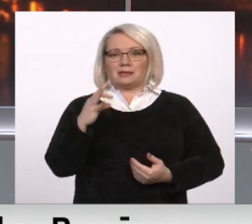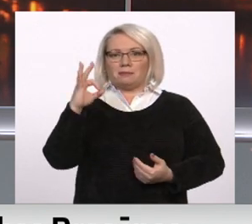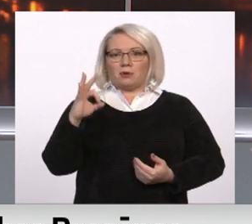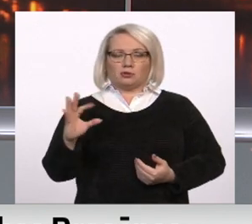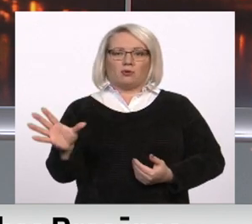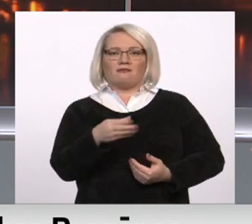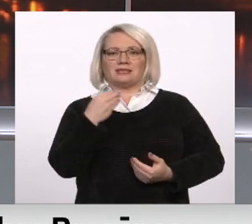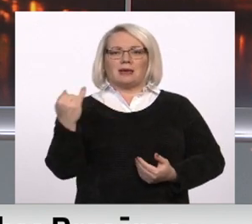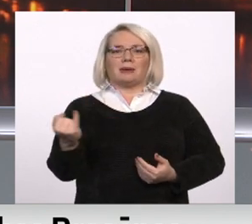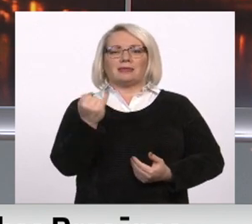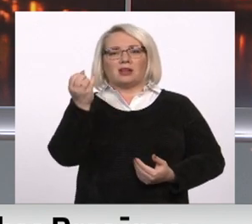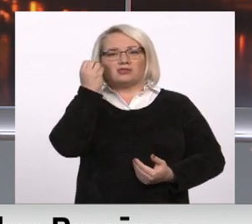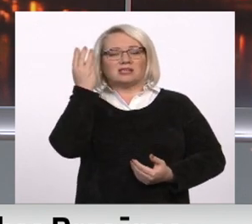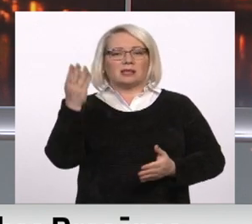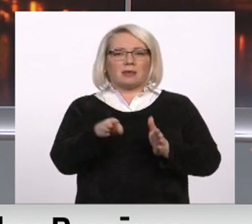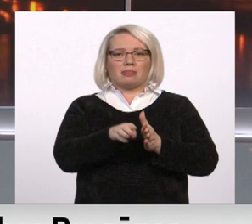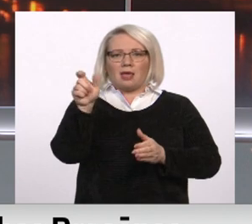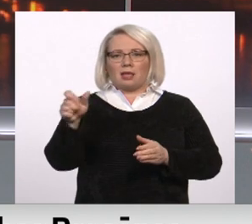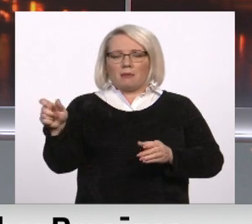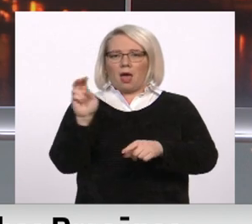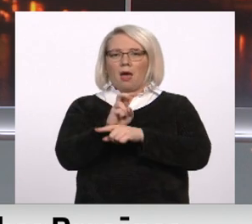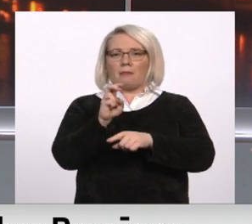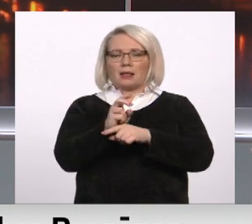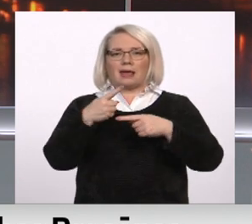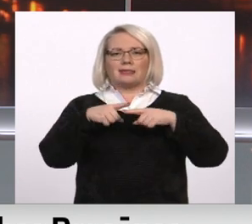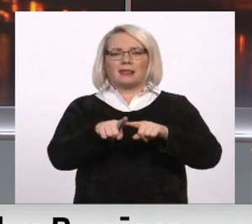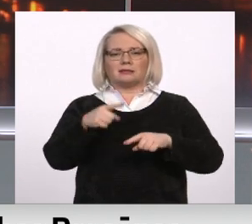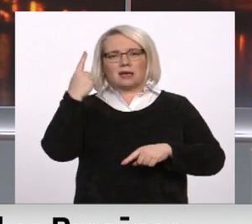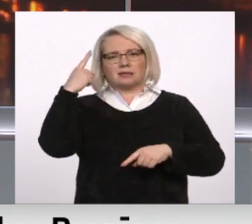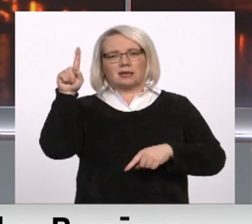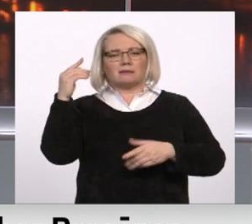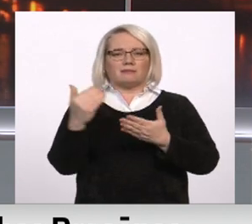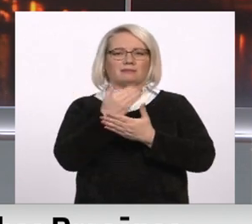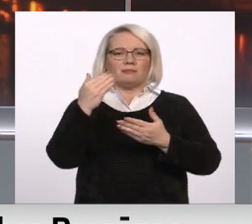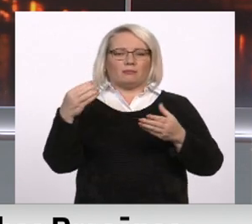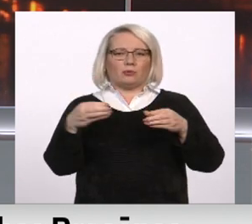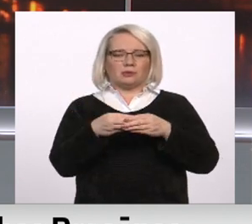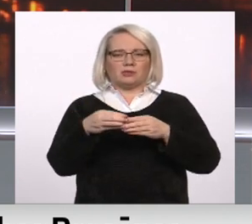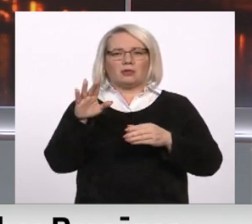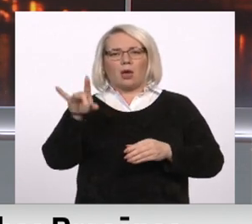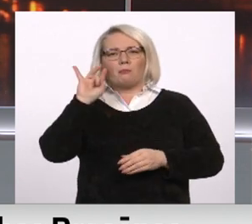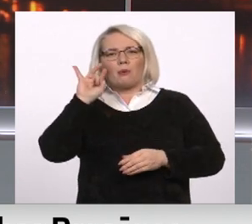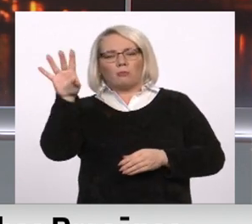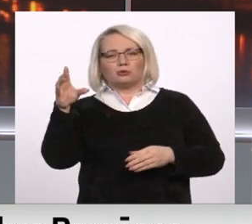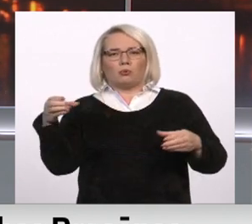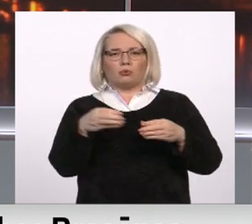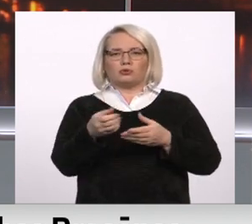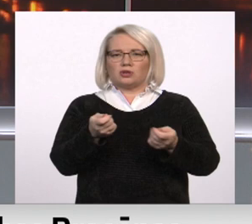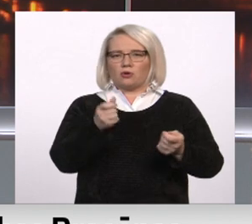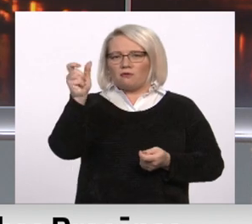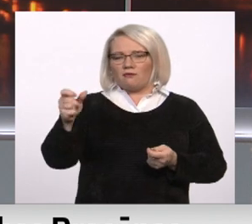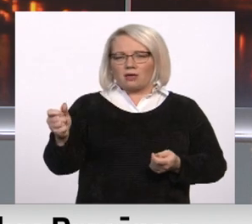visiem interešu izglītības dalībniekiem apmeklē tehniskās jaunradas pulciņus. Lai tos popularizētu plašāk, pulciņu vadītāji rīko